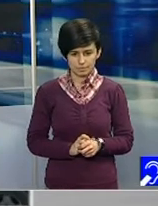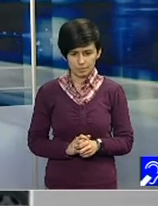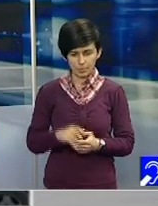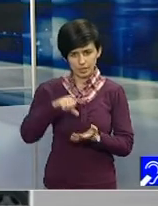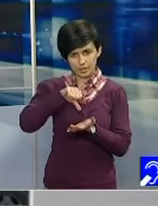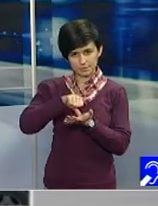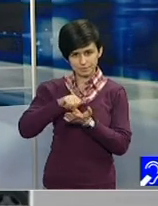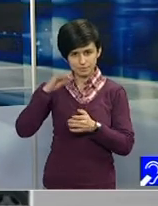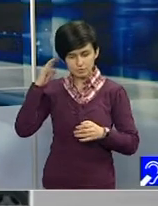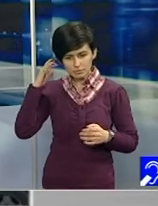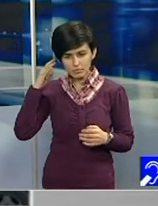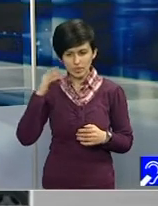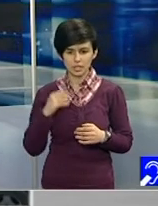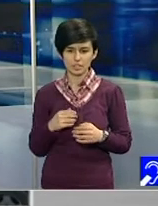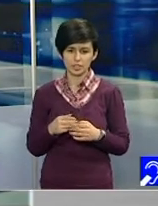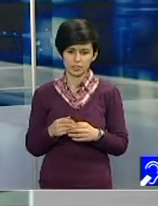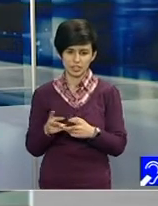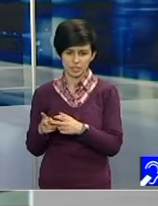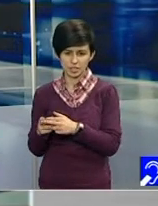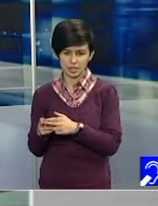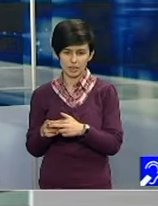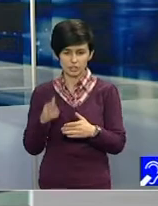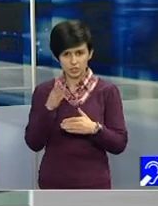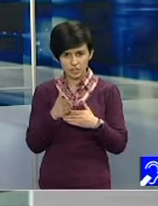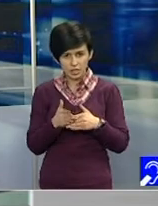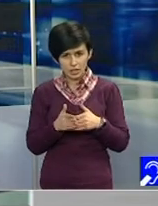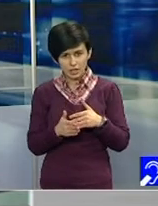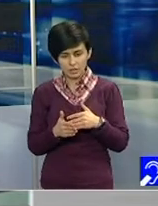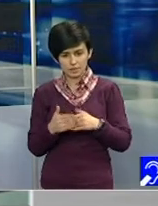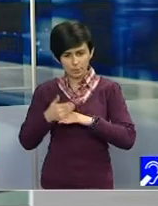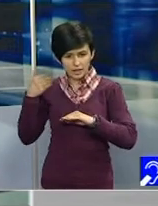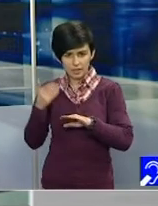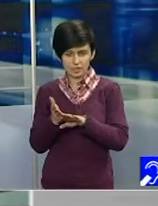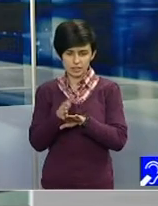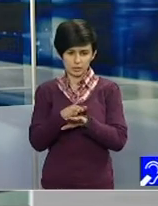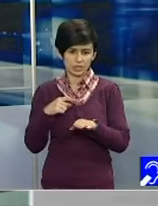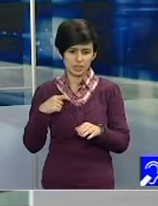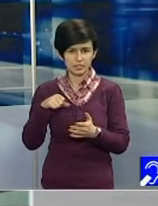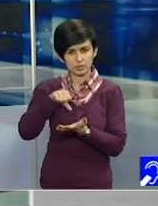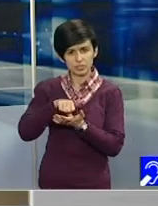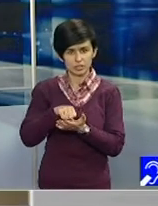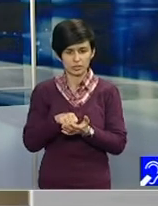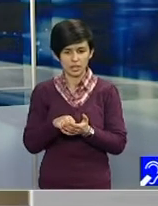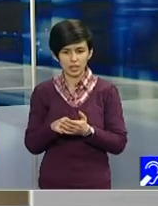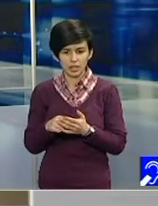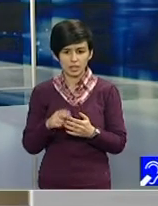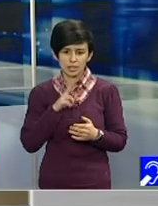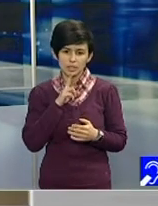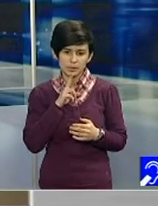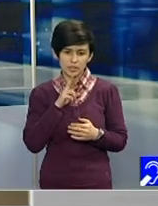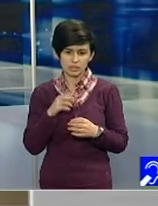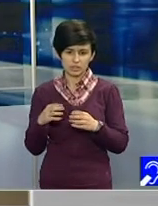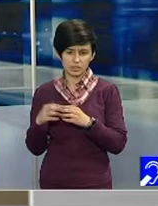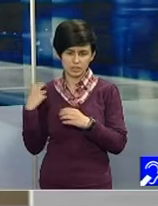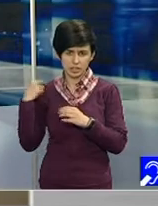Centrul de Îngrijiri Paliative Sfântul Nectarie Cluj-Napoca este un proiect medico-social al Arhiepiscopiei Vadului, Feleacului și Clujului, care a